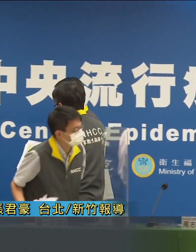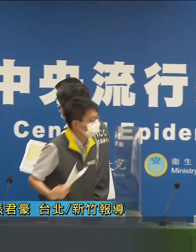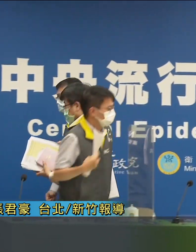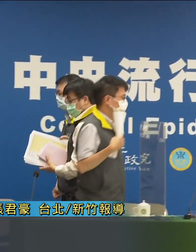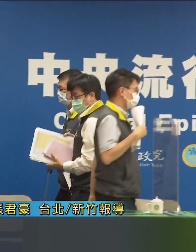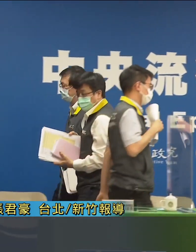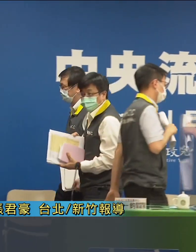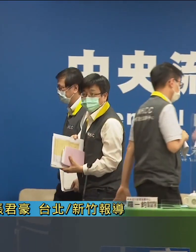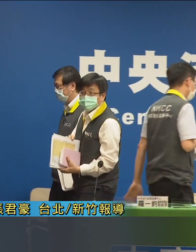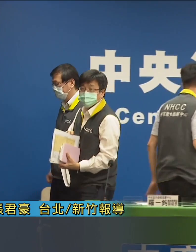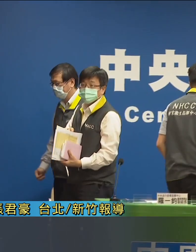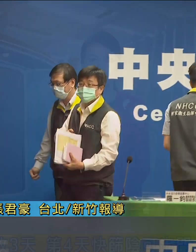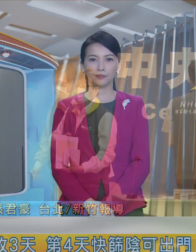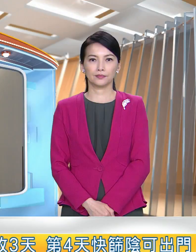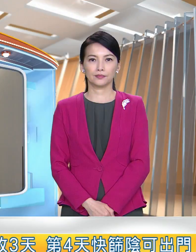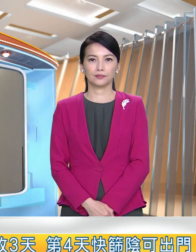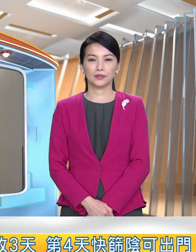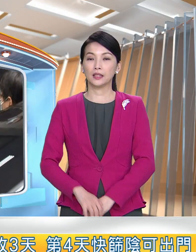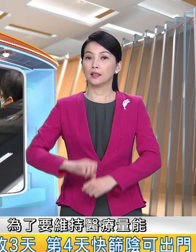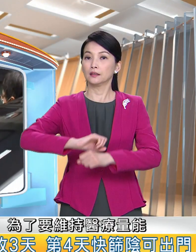台北新竹采访报道。